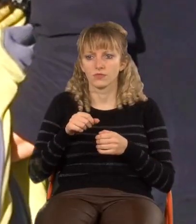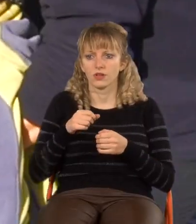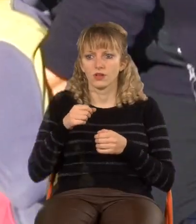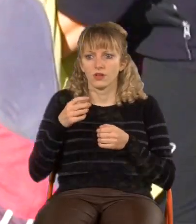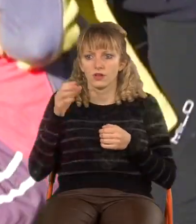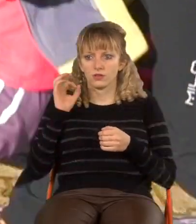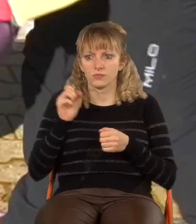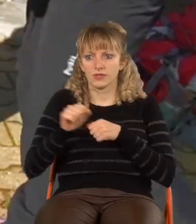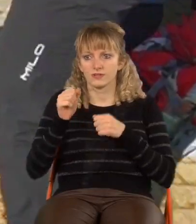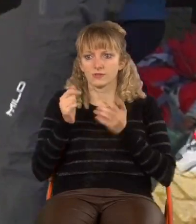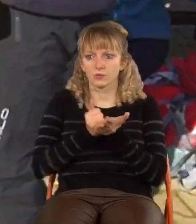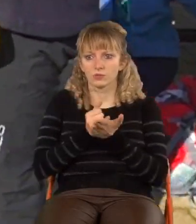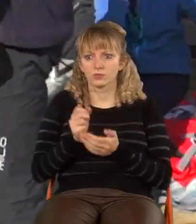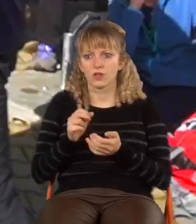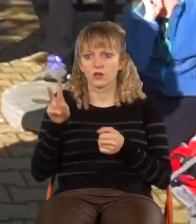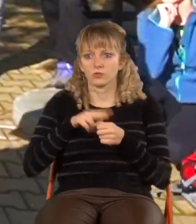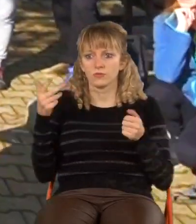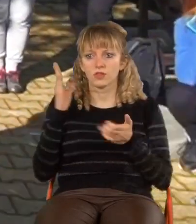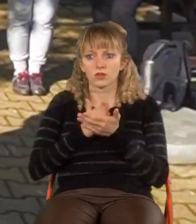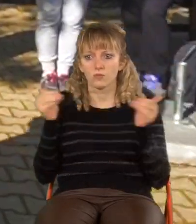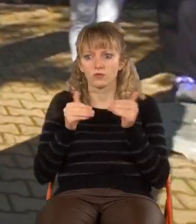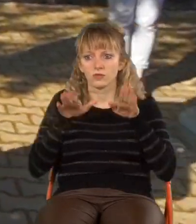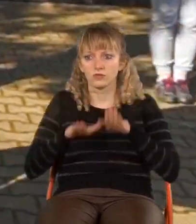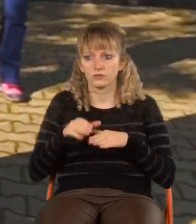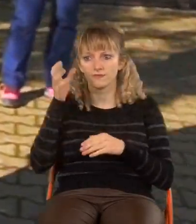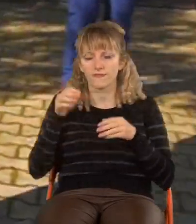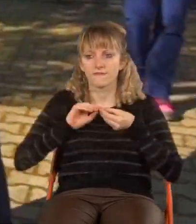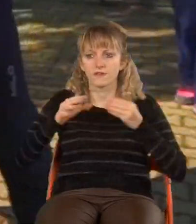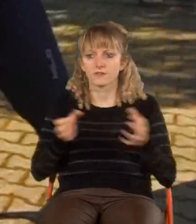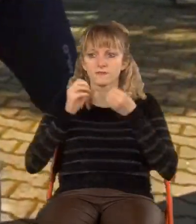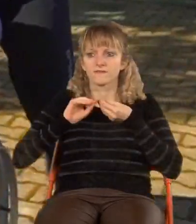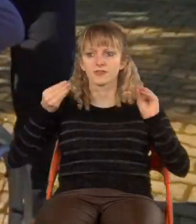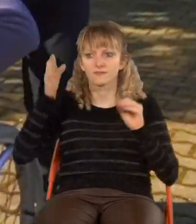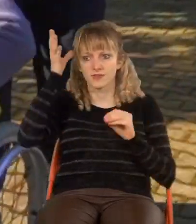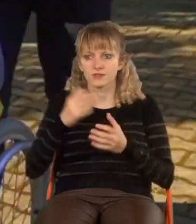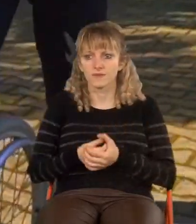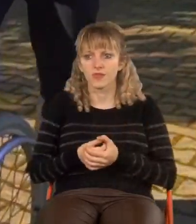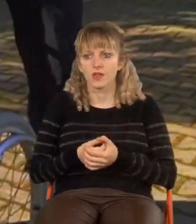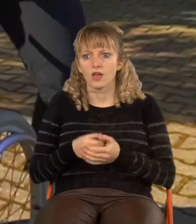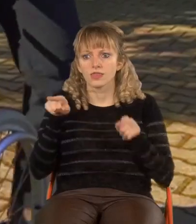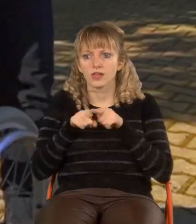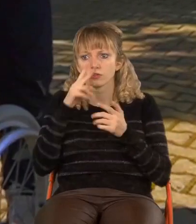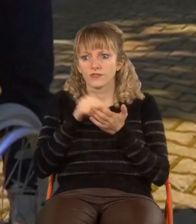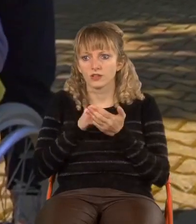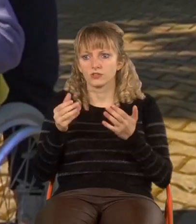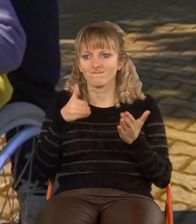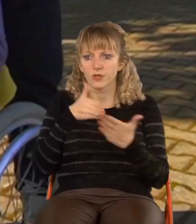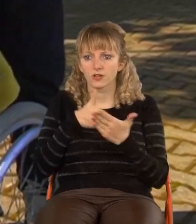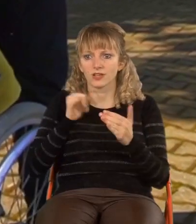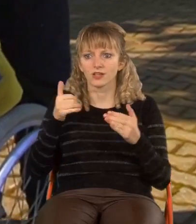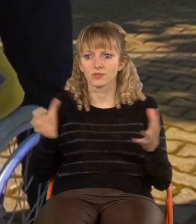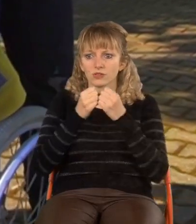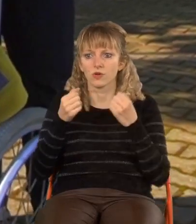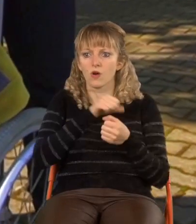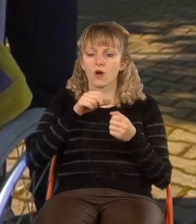Dlatego też niezbędny wydaje się kurs, na którym nie tylko można posiąść niezbędną wiedzę, ale także doświadczyć ograniczeń, z jakimi mierzą się